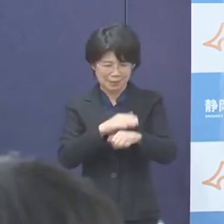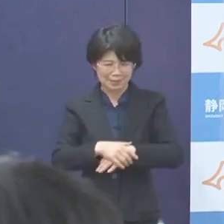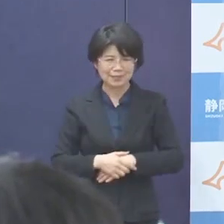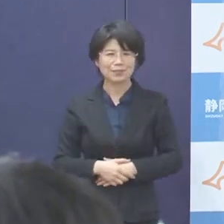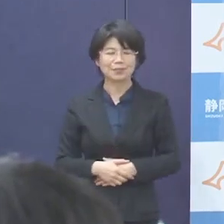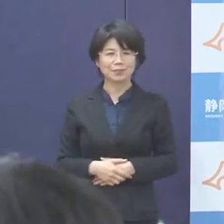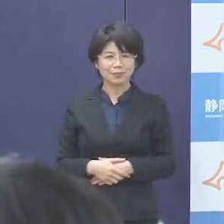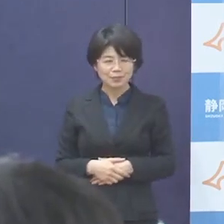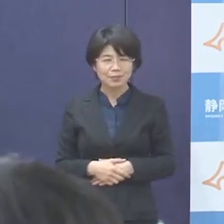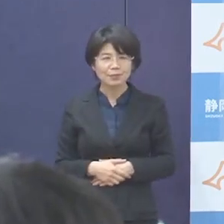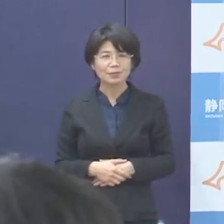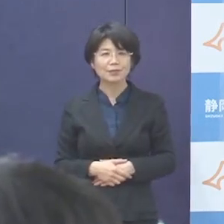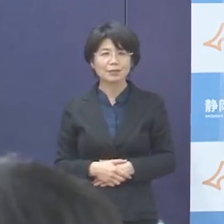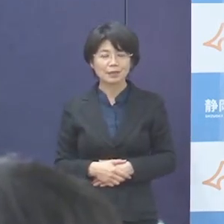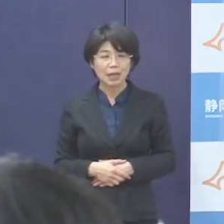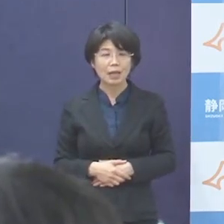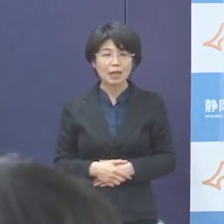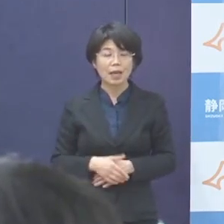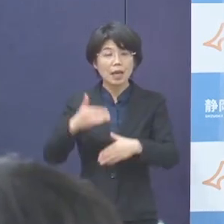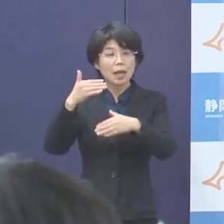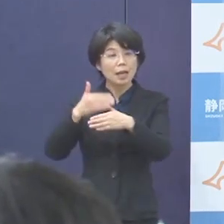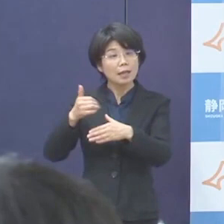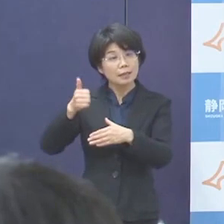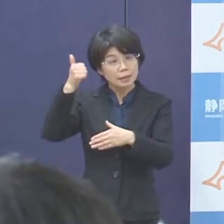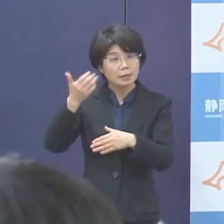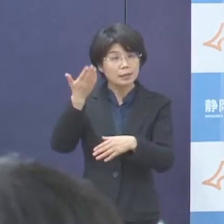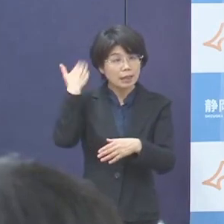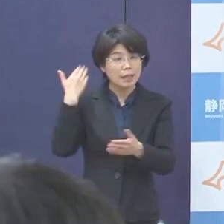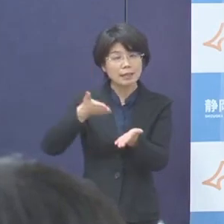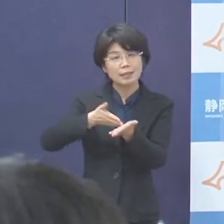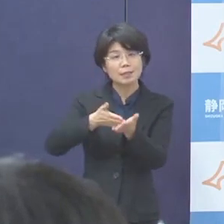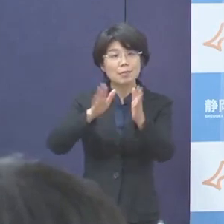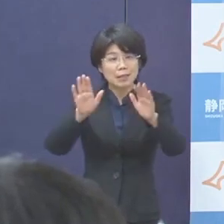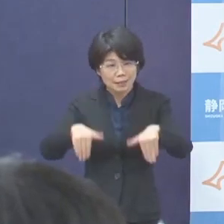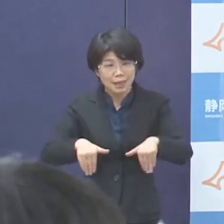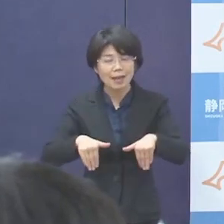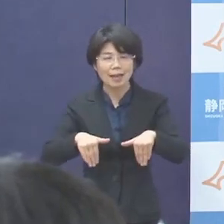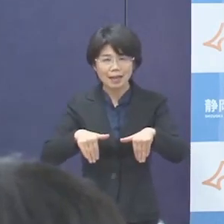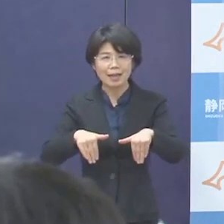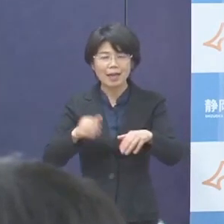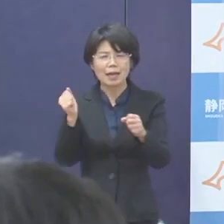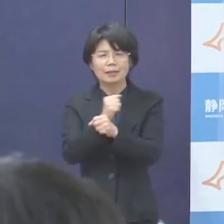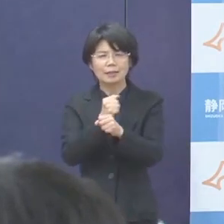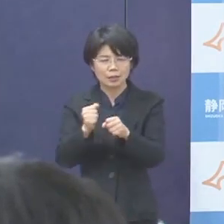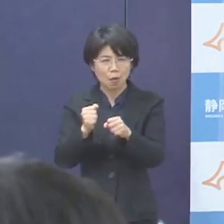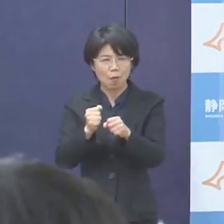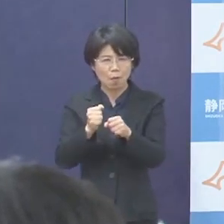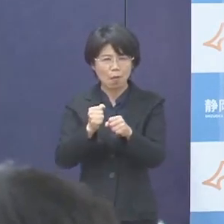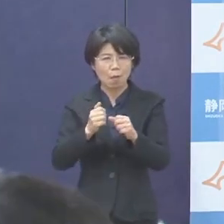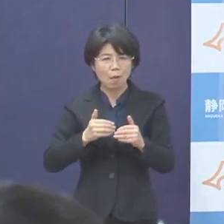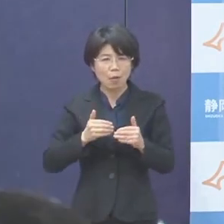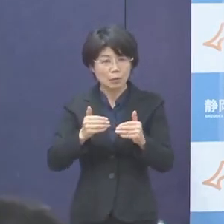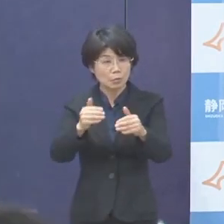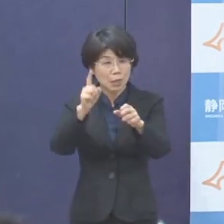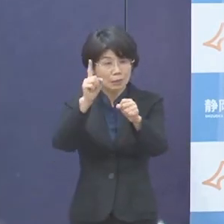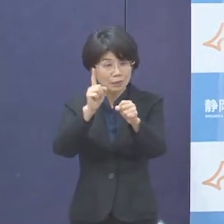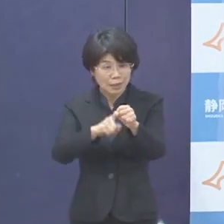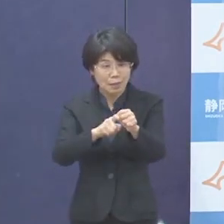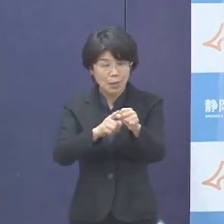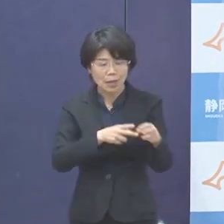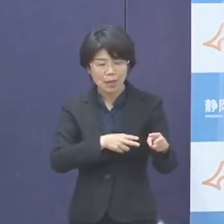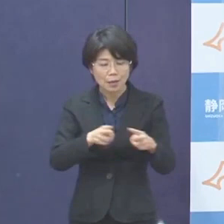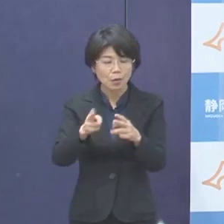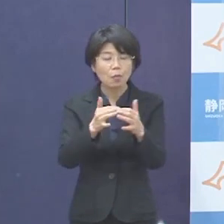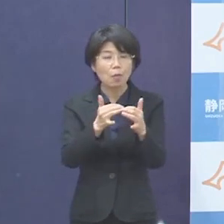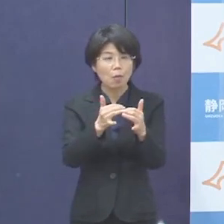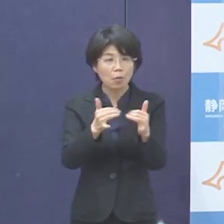ってありますけれども、先ほど知事からもご説明ありましたけれども、事業の実施にあたりましてはですね、旅行者とあと県